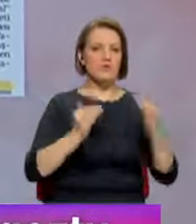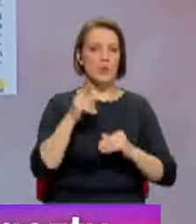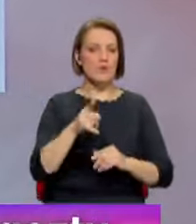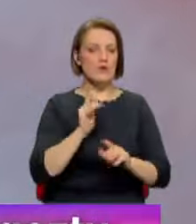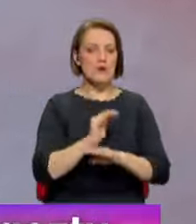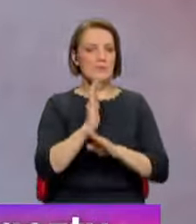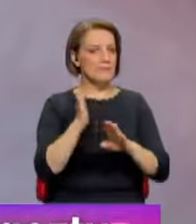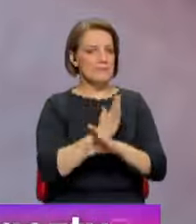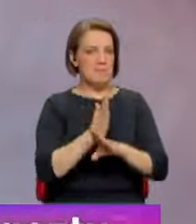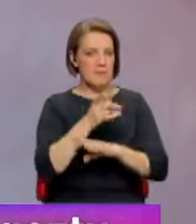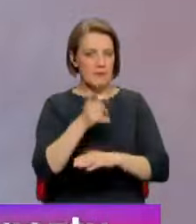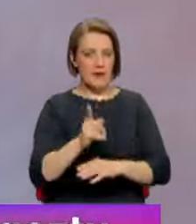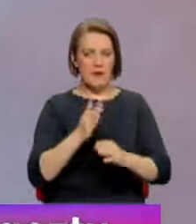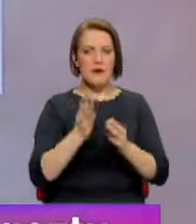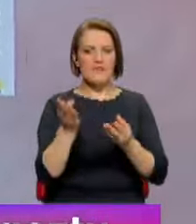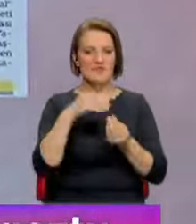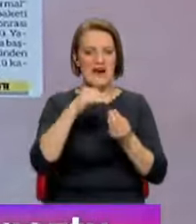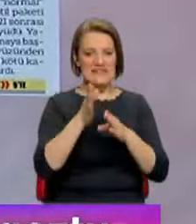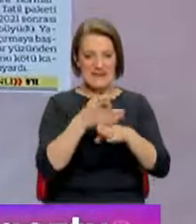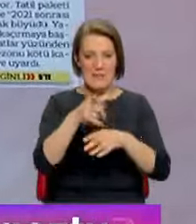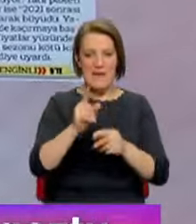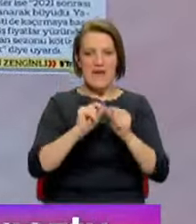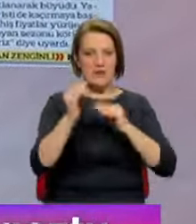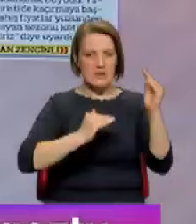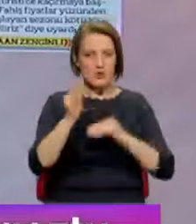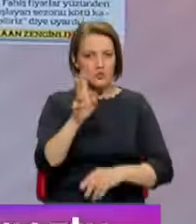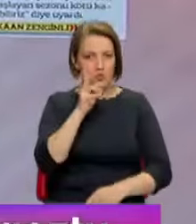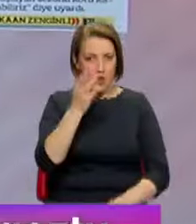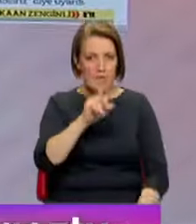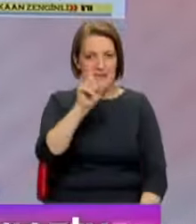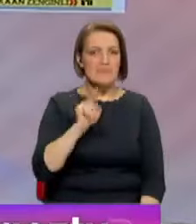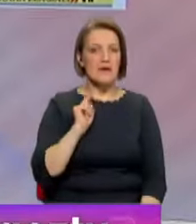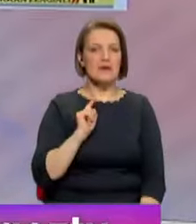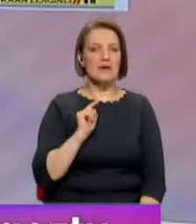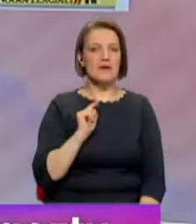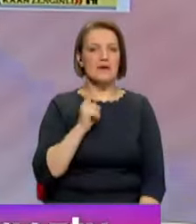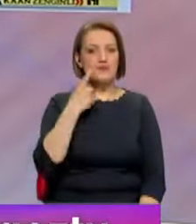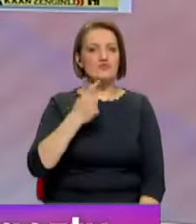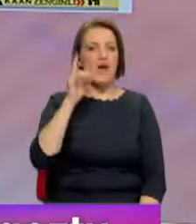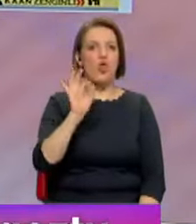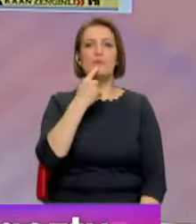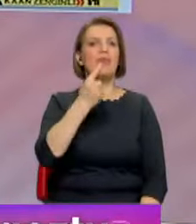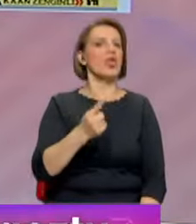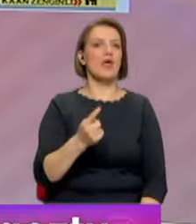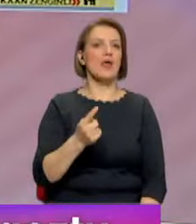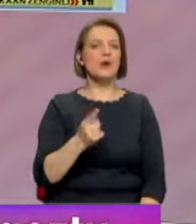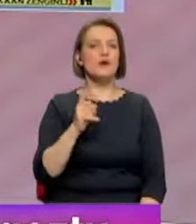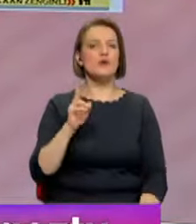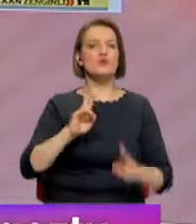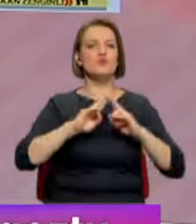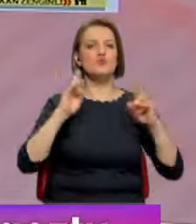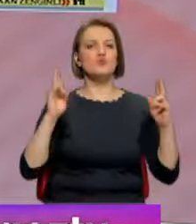bunu yaşamamızın sebebi faiz sebep enflasyon sonuç olabilir mi Haberin içinde görmüyorsunuz bunu Cumhurbaşkanı öyle söylemişti